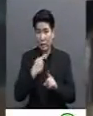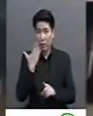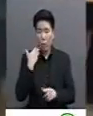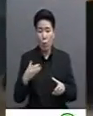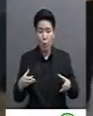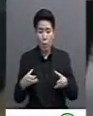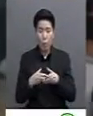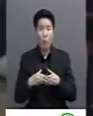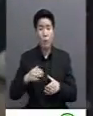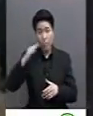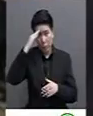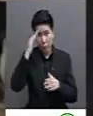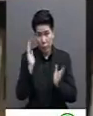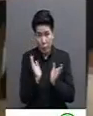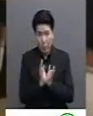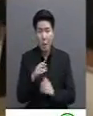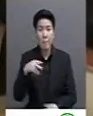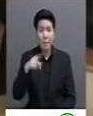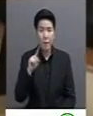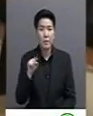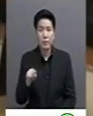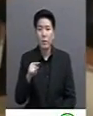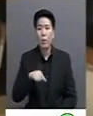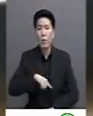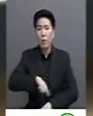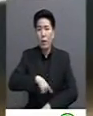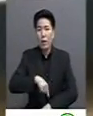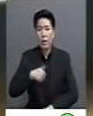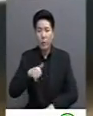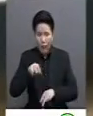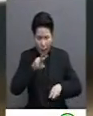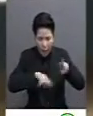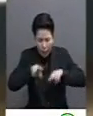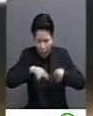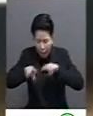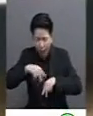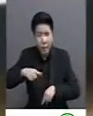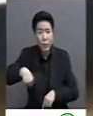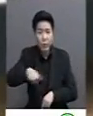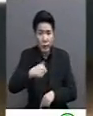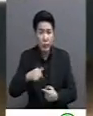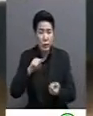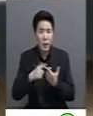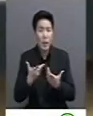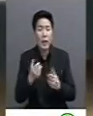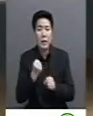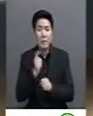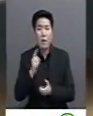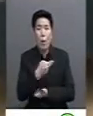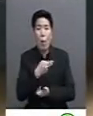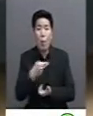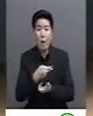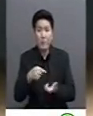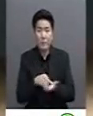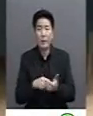างชุดสืบสวนของกองปราบเนี่ยนะครับได้ใช้เวลาสืบสวนหากระบวนการนี้ฮะเพราะว่าจะส่งเป็นข้อความน